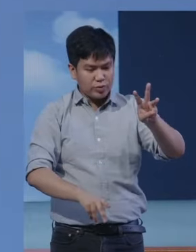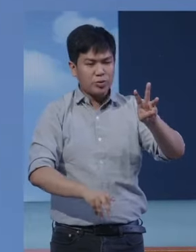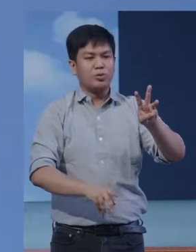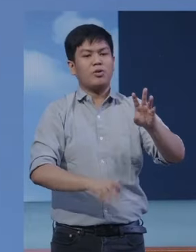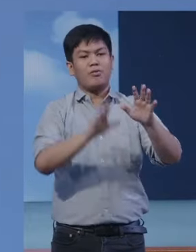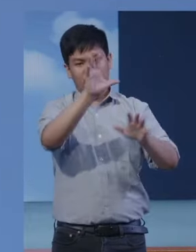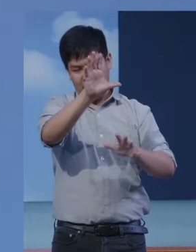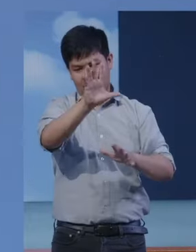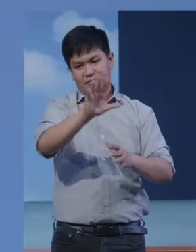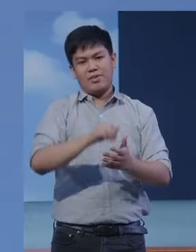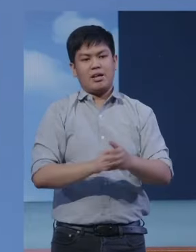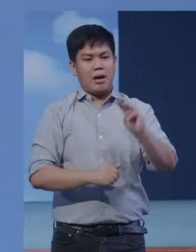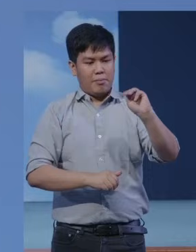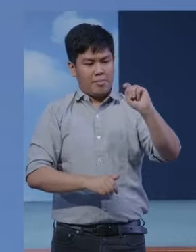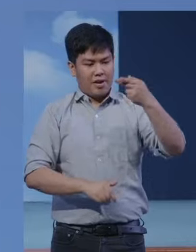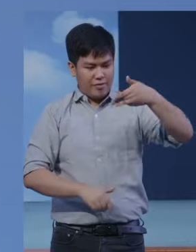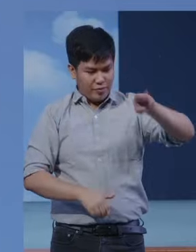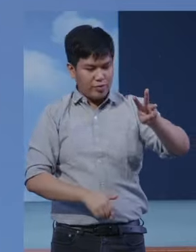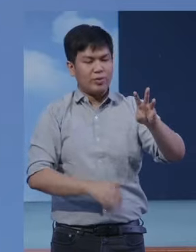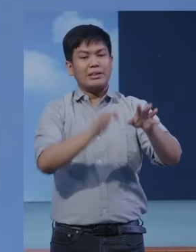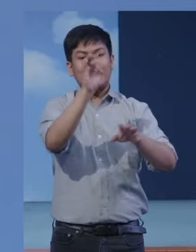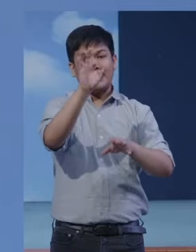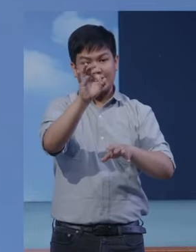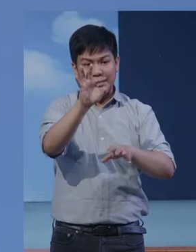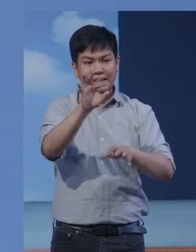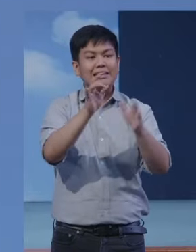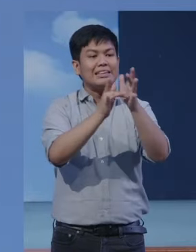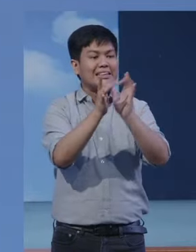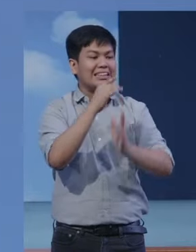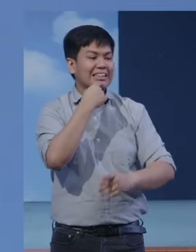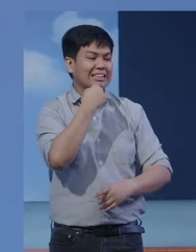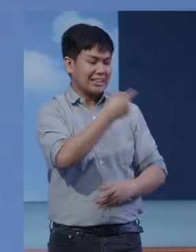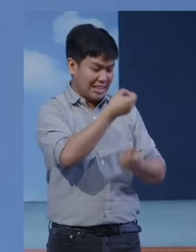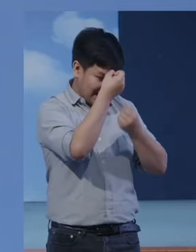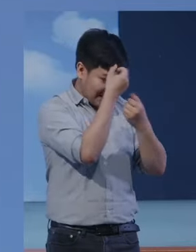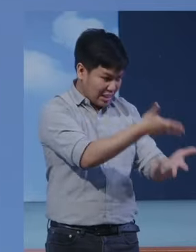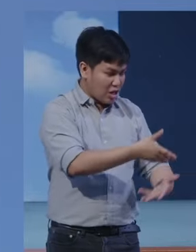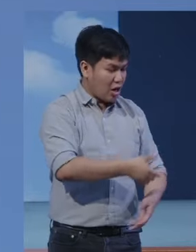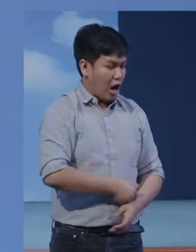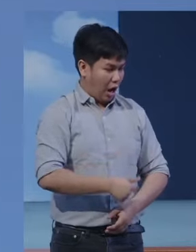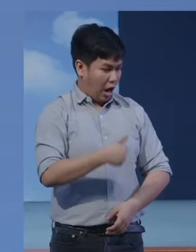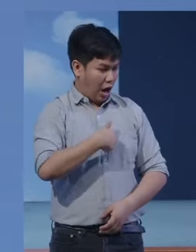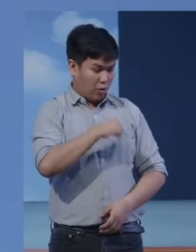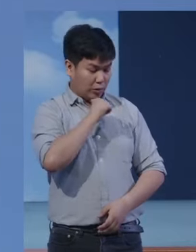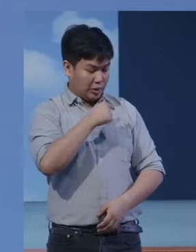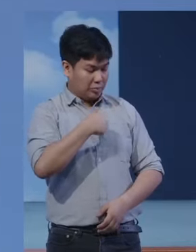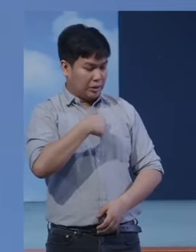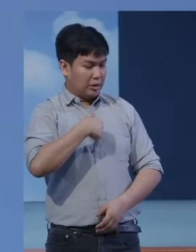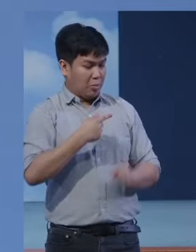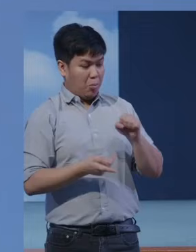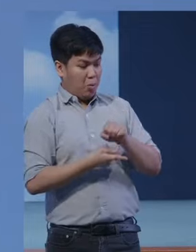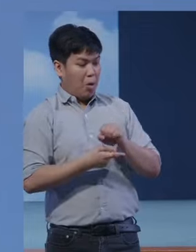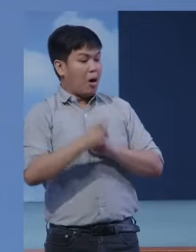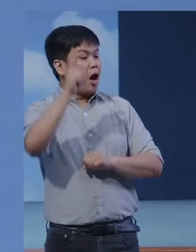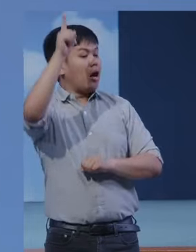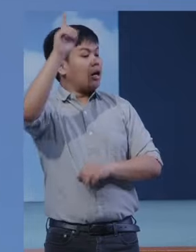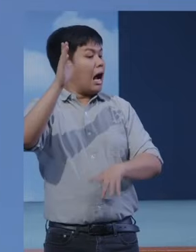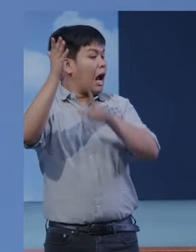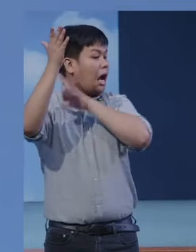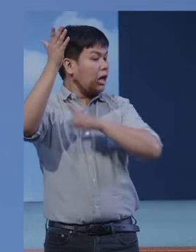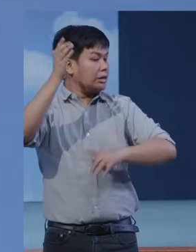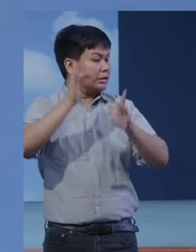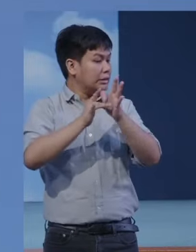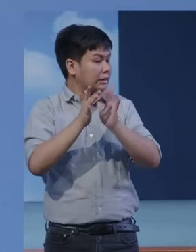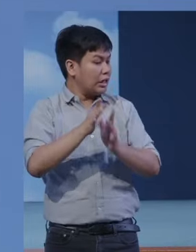Saan sa Matthew 199 sabi niya yet I not the Lord not I but the Lord